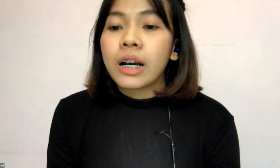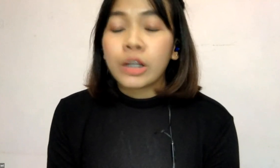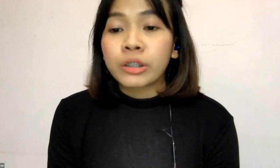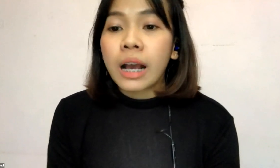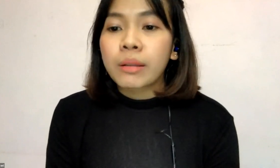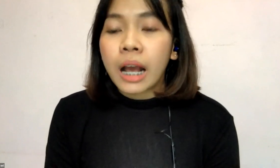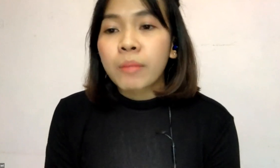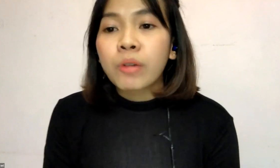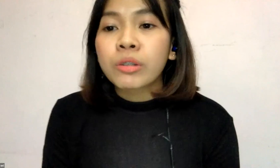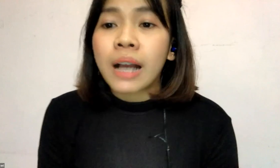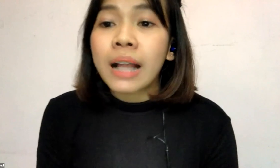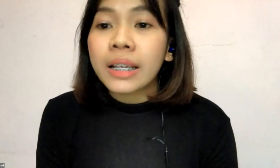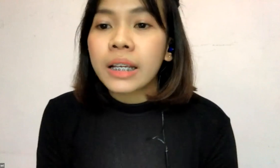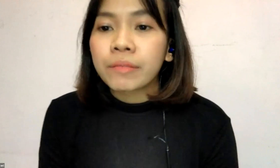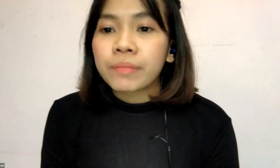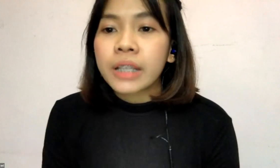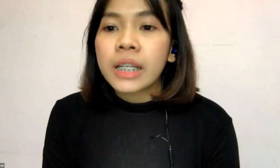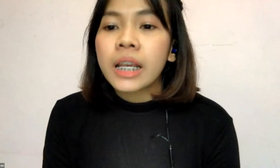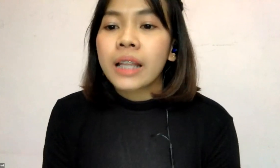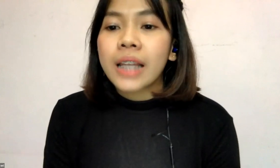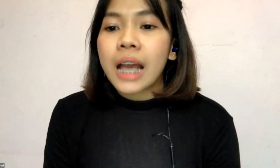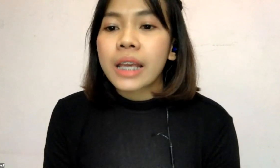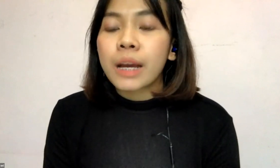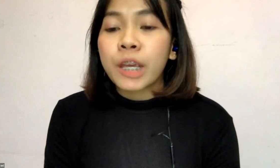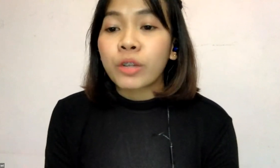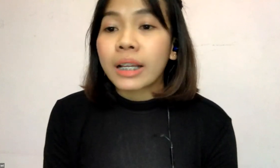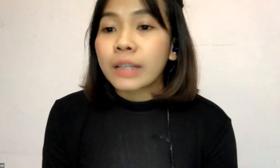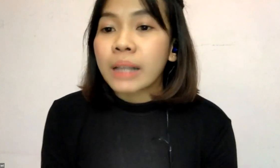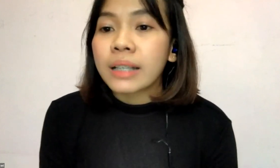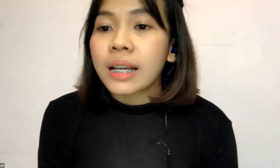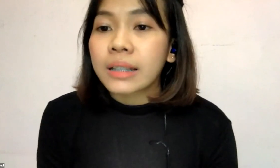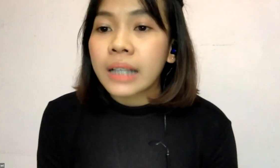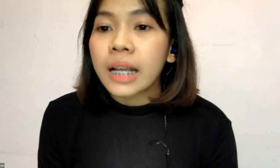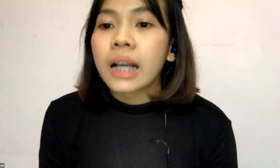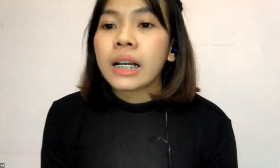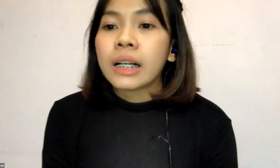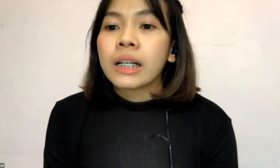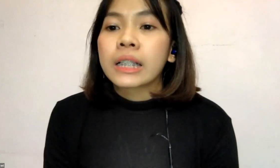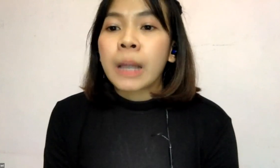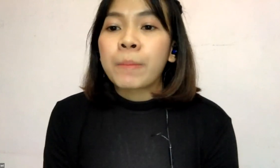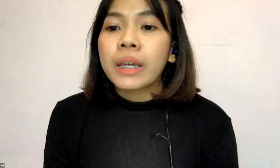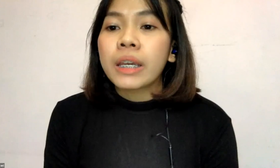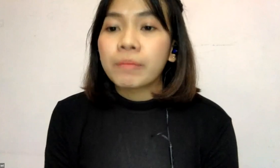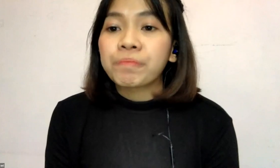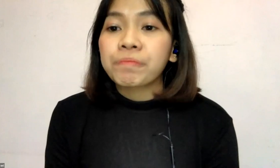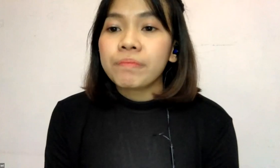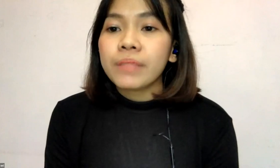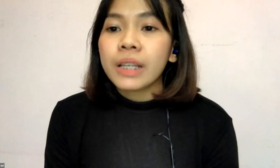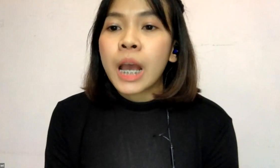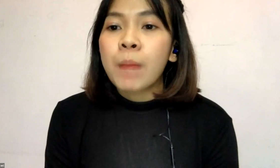itu sangat-sangat bagus sekali jadi tidak hanya mengikuti kelas bahasa isyarat aja tapi